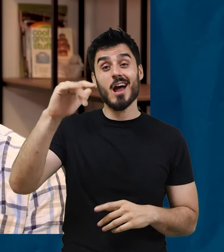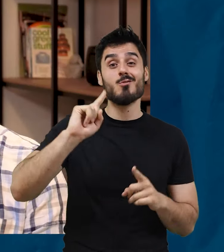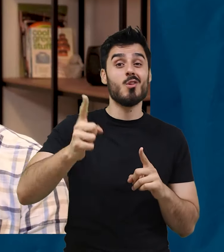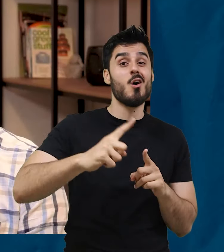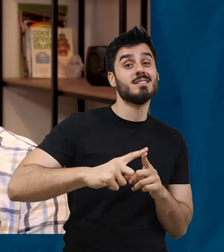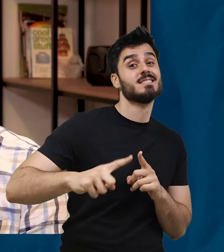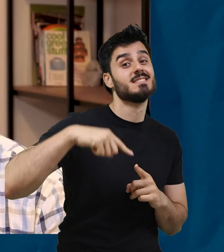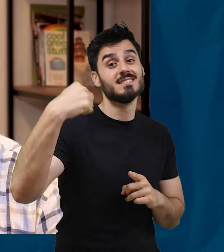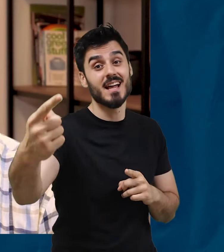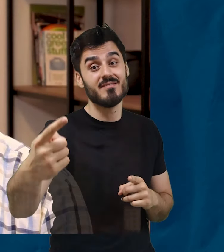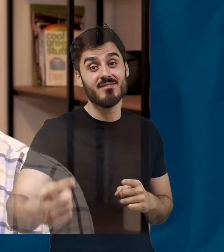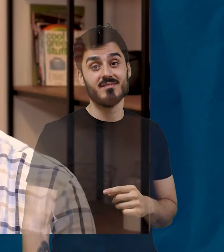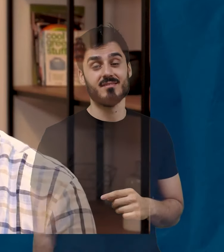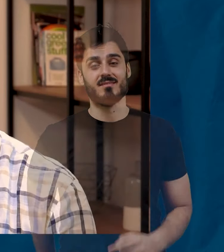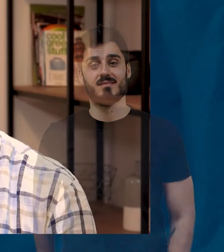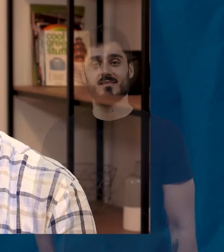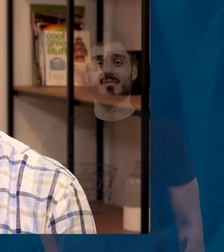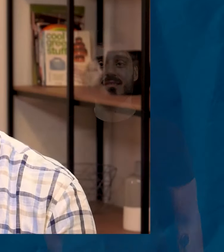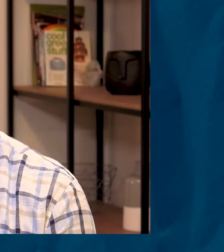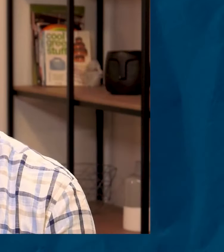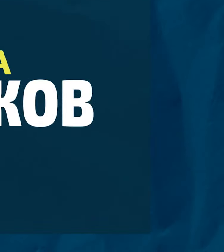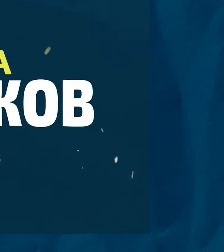Чао, до следващия епизод.